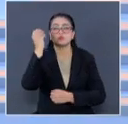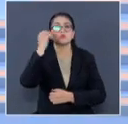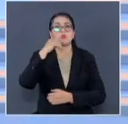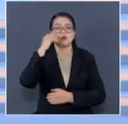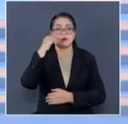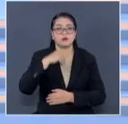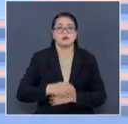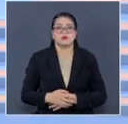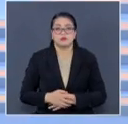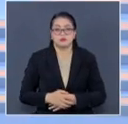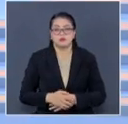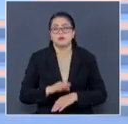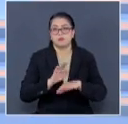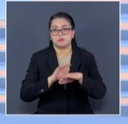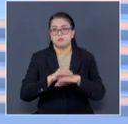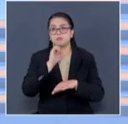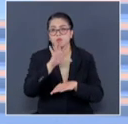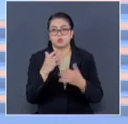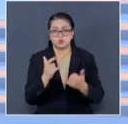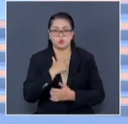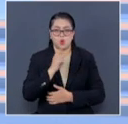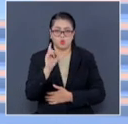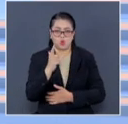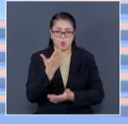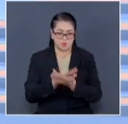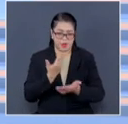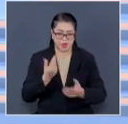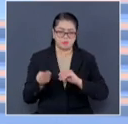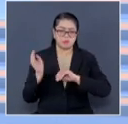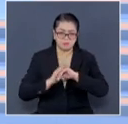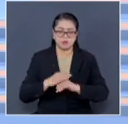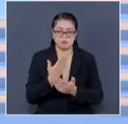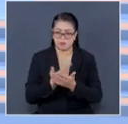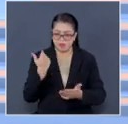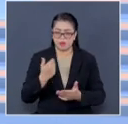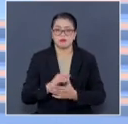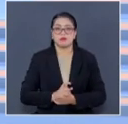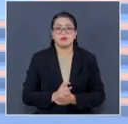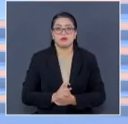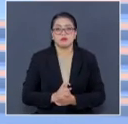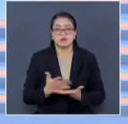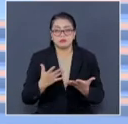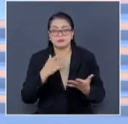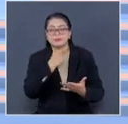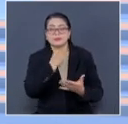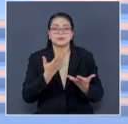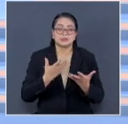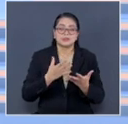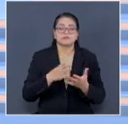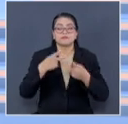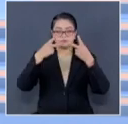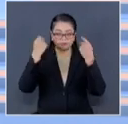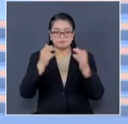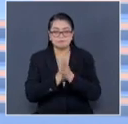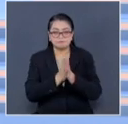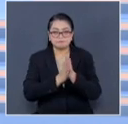ที่เมื่อกี้นี้ต้องบอกคุณนุ่นบอกคุณผู้ชมบอกตอนนี้ทองมันแพงมากนะฮะราคาสูงเป็นปฏิการมันก็ เสี่ยงอะเนาะ เสี่ยง